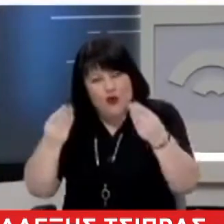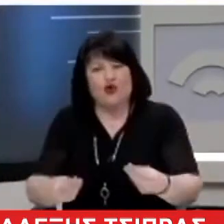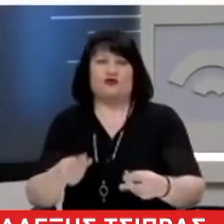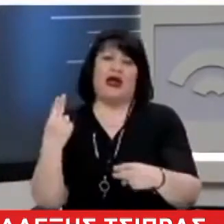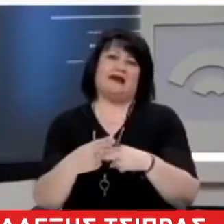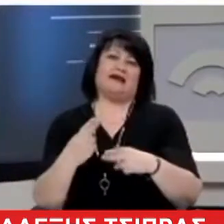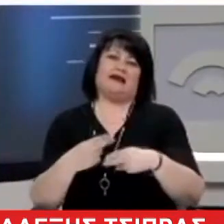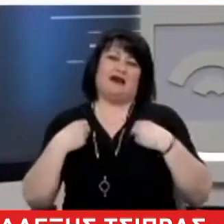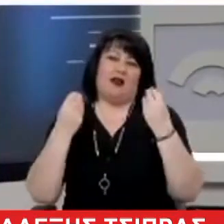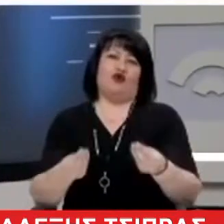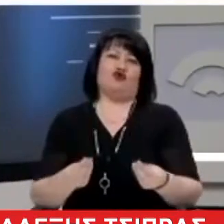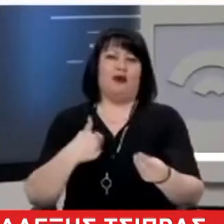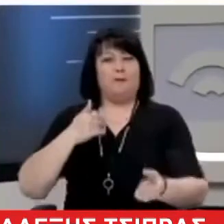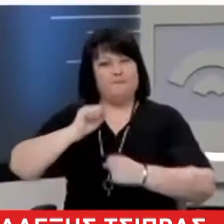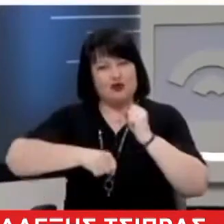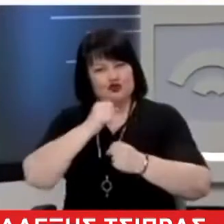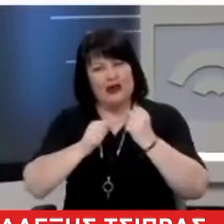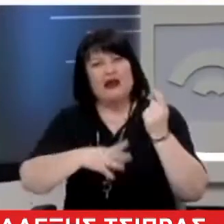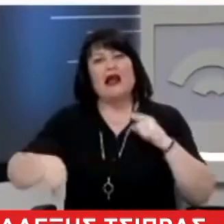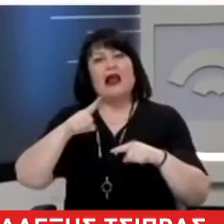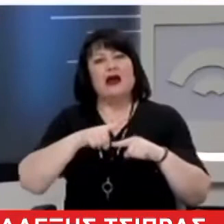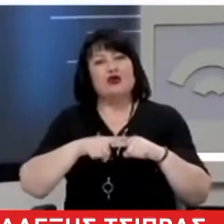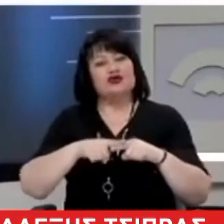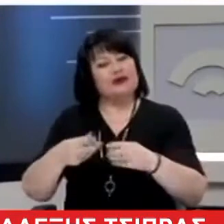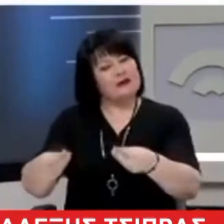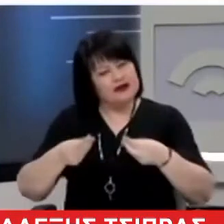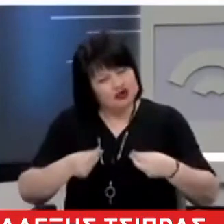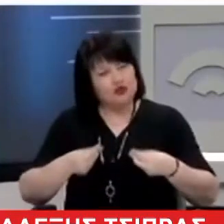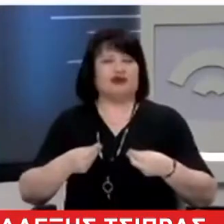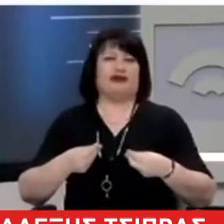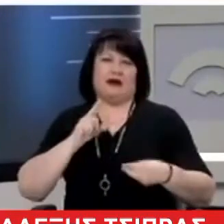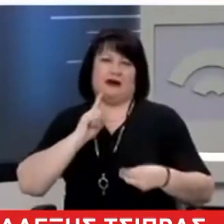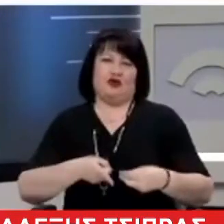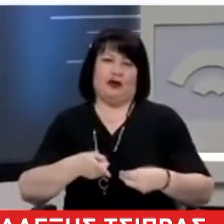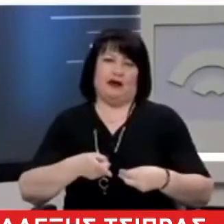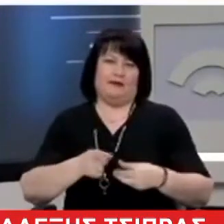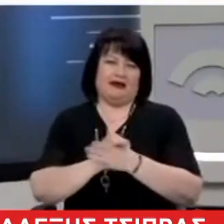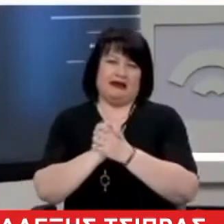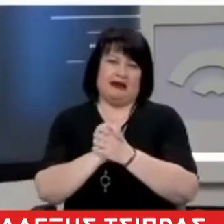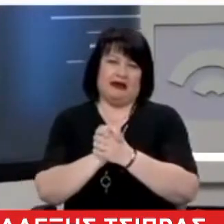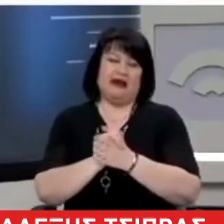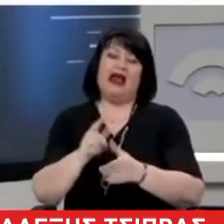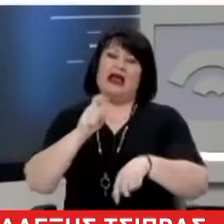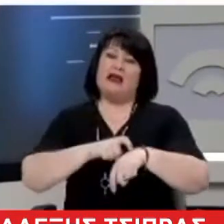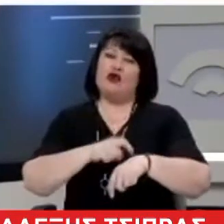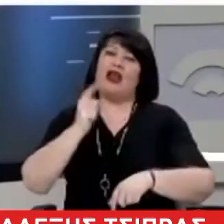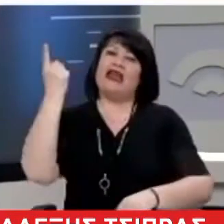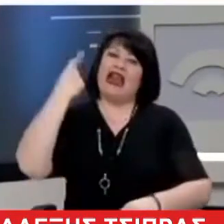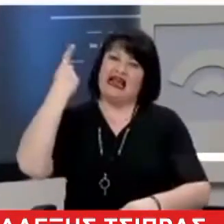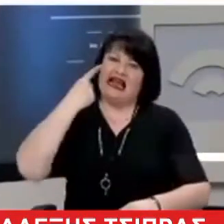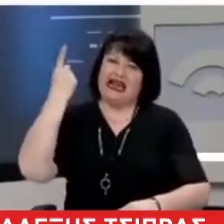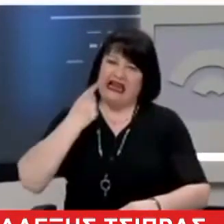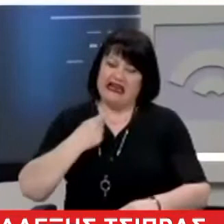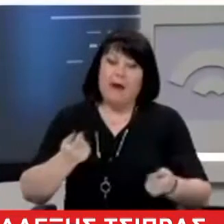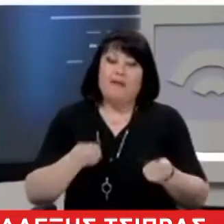τους αξίζει. Και αυτή την προσπάθεια ο ελληνικός λαός θα την επιβραβεύσει. Διότι ήρθε η ώρα να μας κρίνει ο ελληνικός λαός και θα μας κρίνει